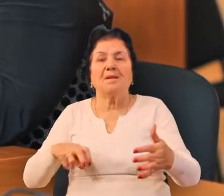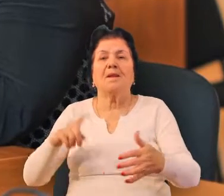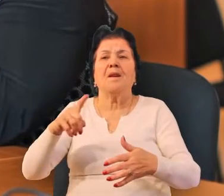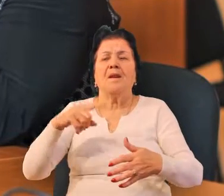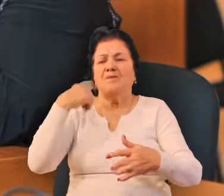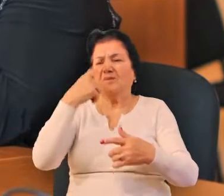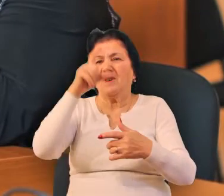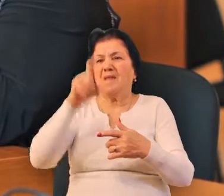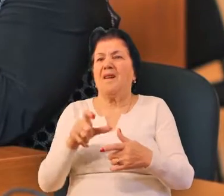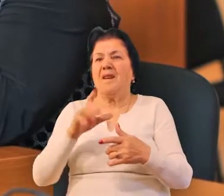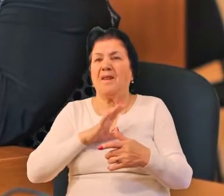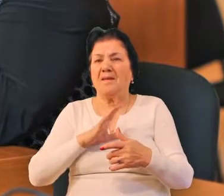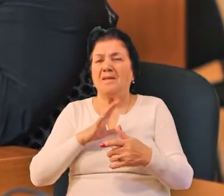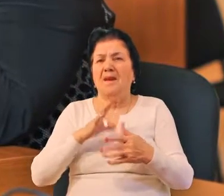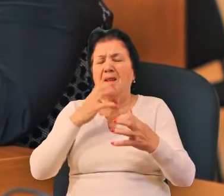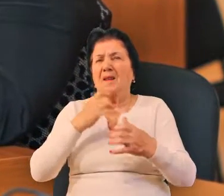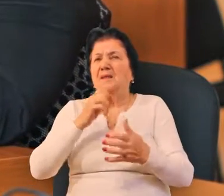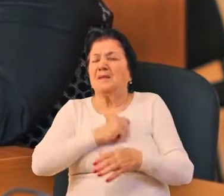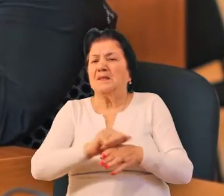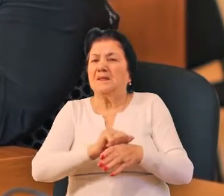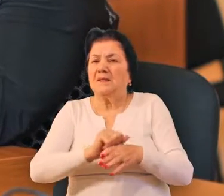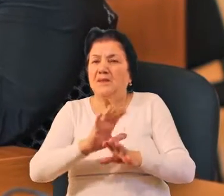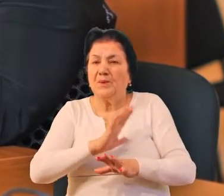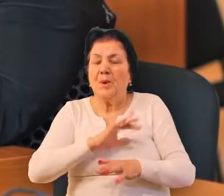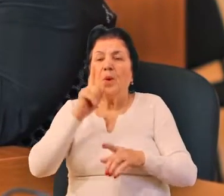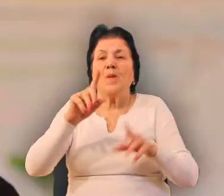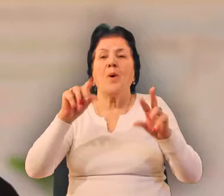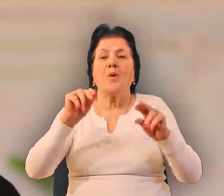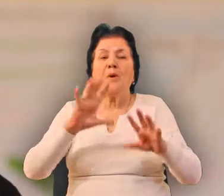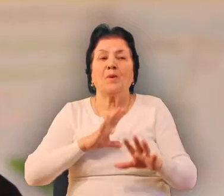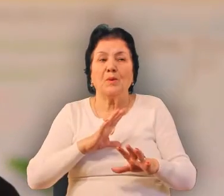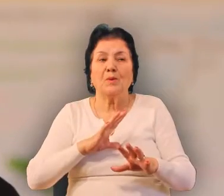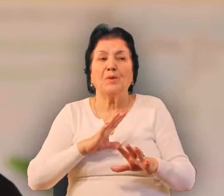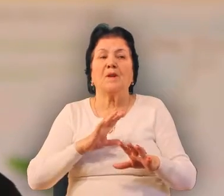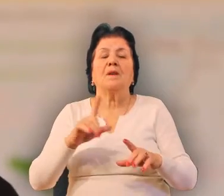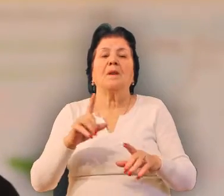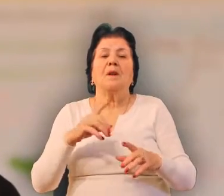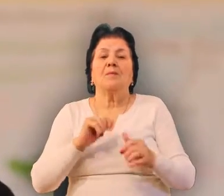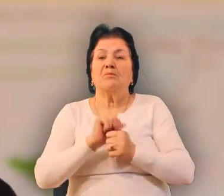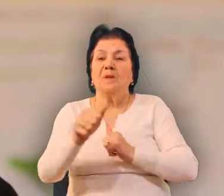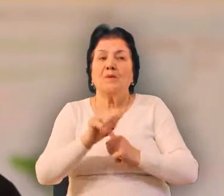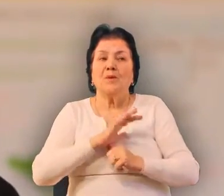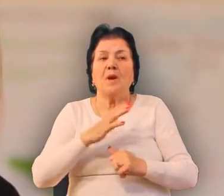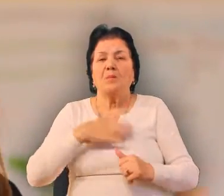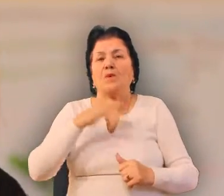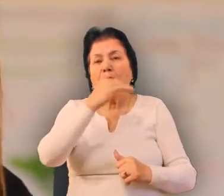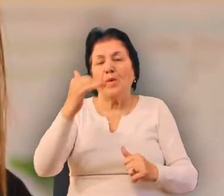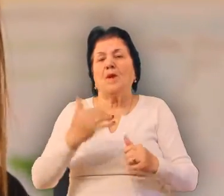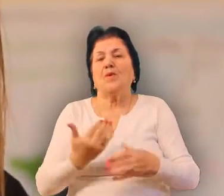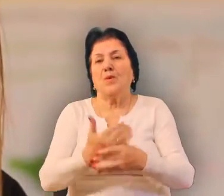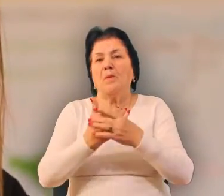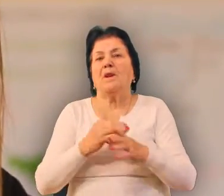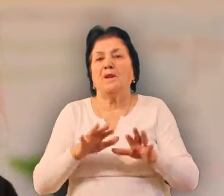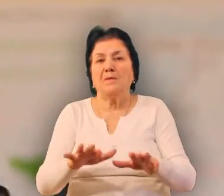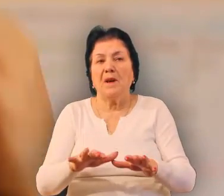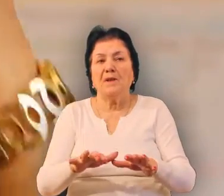tənhalaşsınlar, depressiyaya düşsünlər. Onlar xoşbəxt olsunlar, pozitiv olsunlar. Biz onlara kömək etməliyik. Burada xeyriyyəçiliyi mən